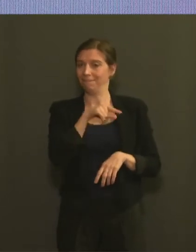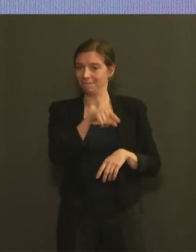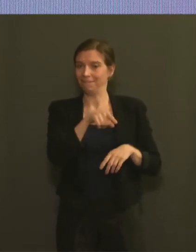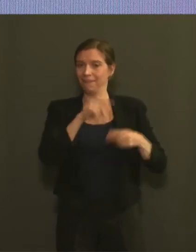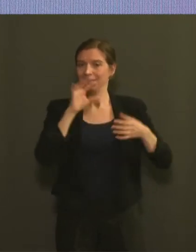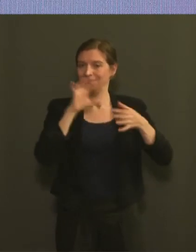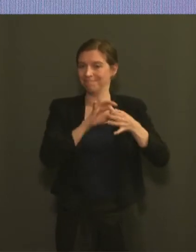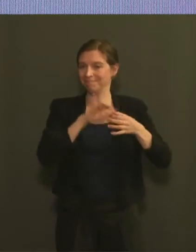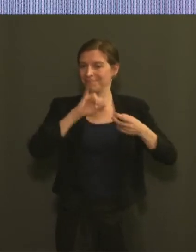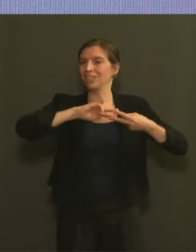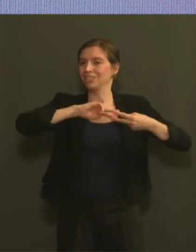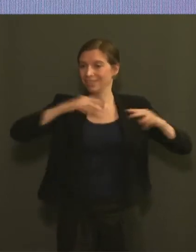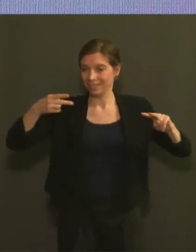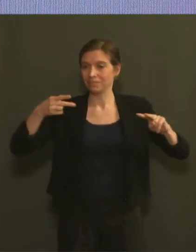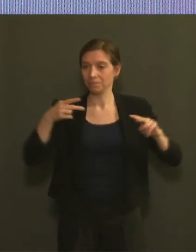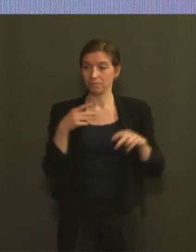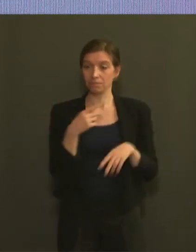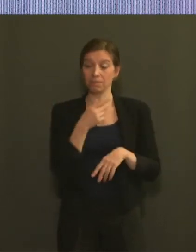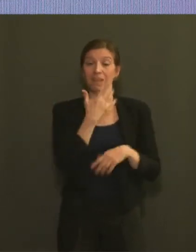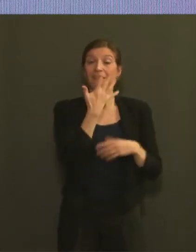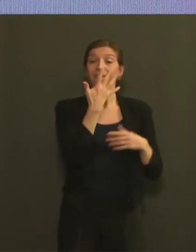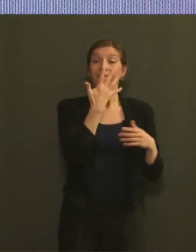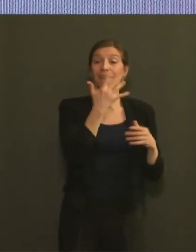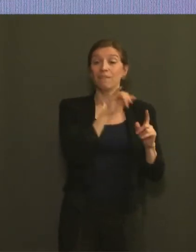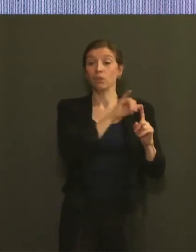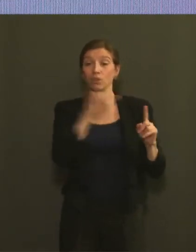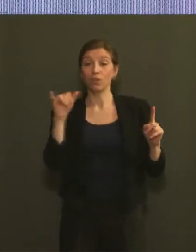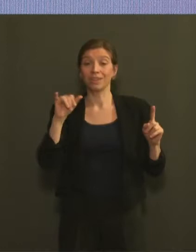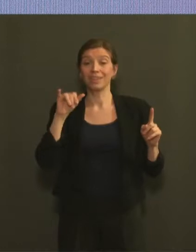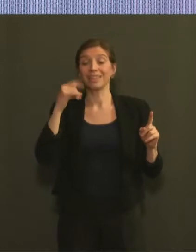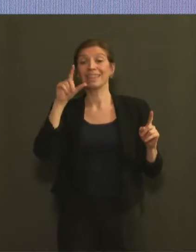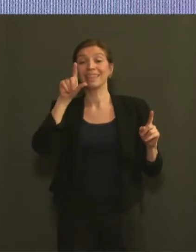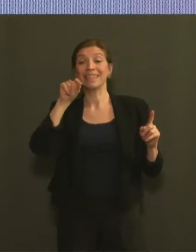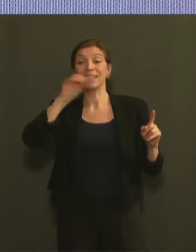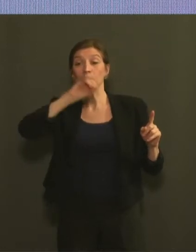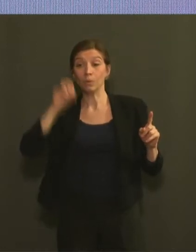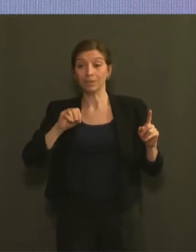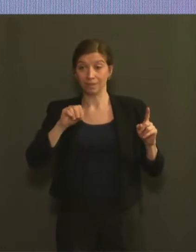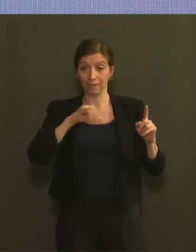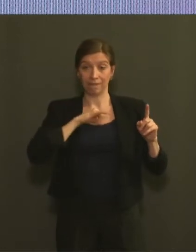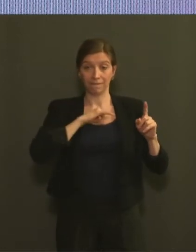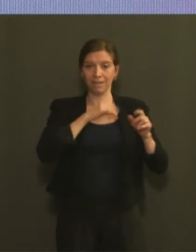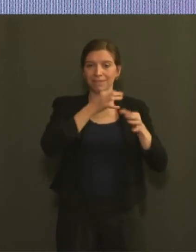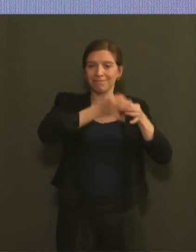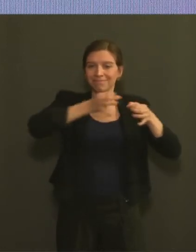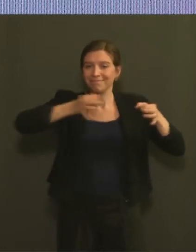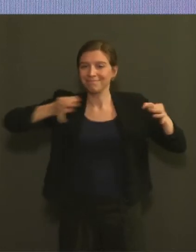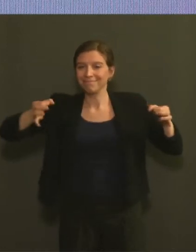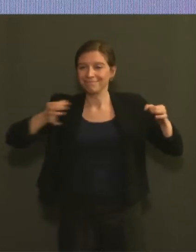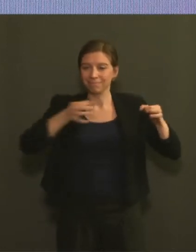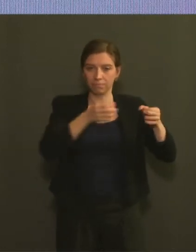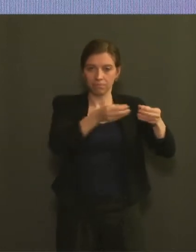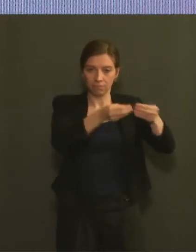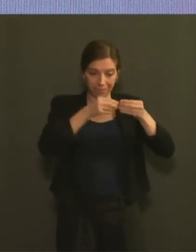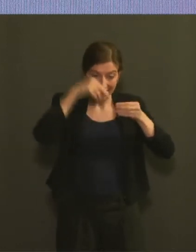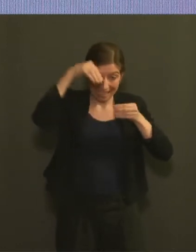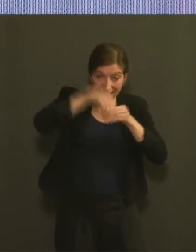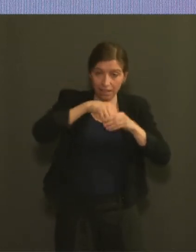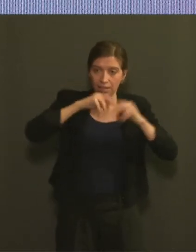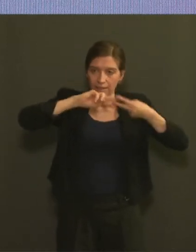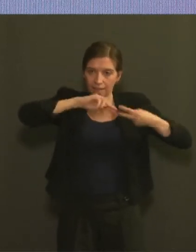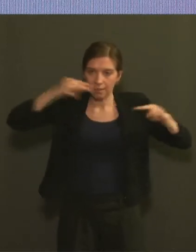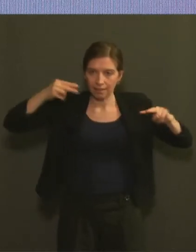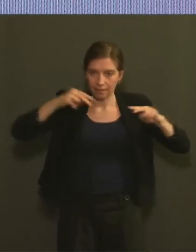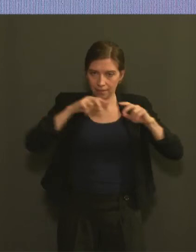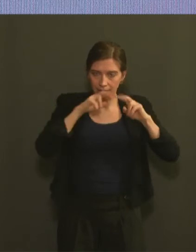on y voir des images inédites en route vers leur île d'origine ce stade on